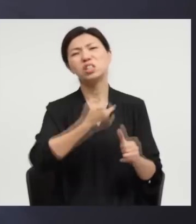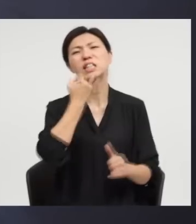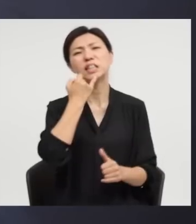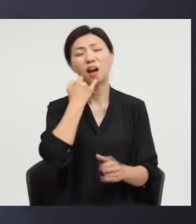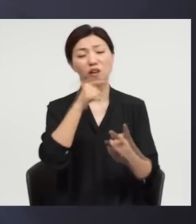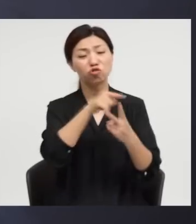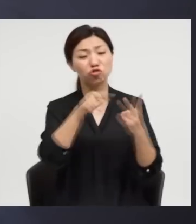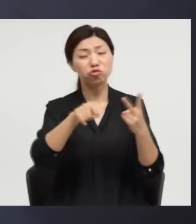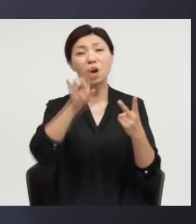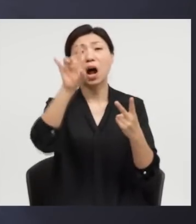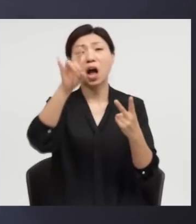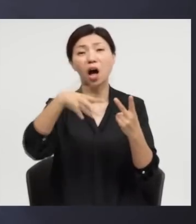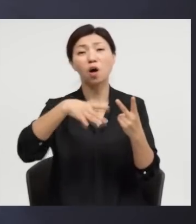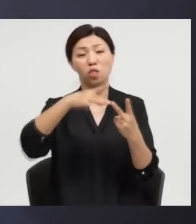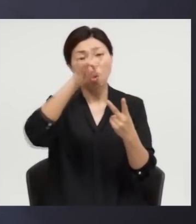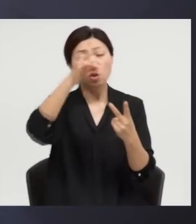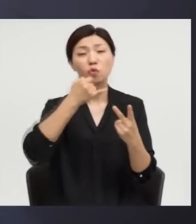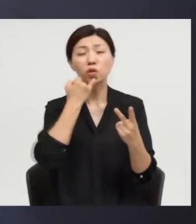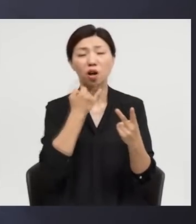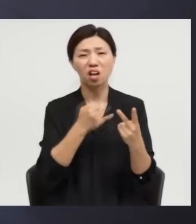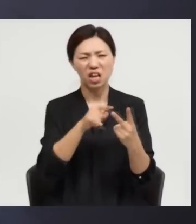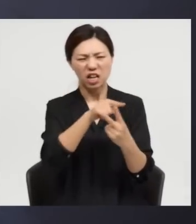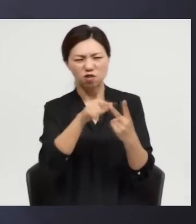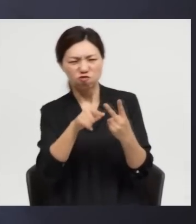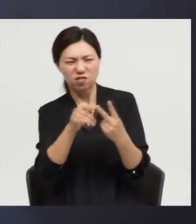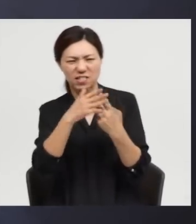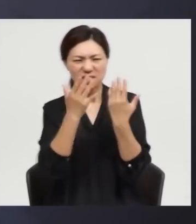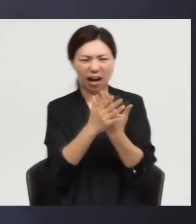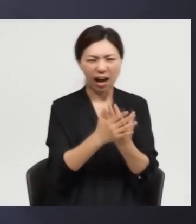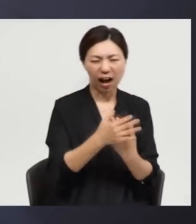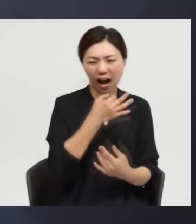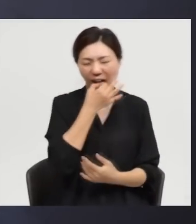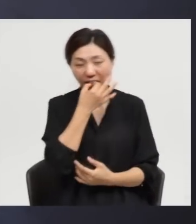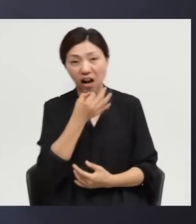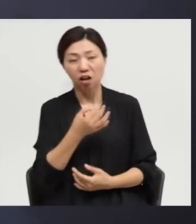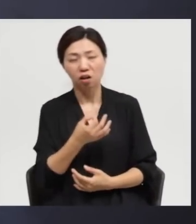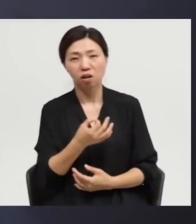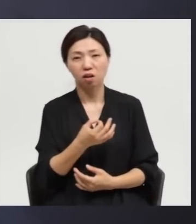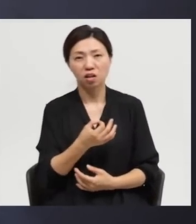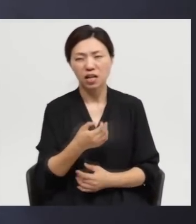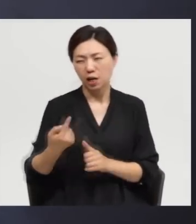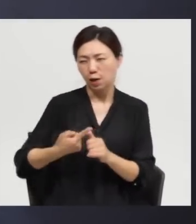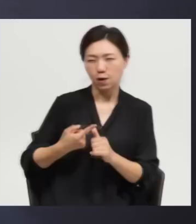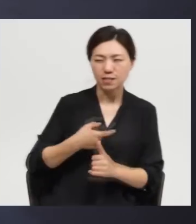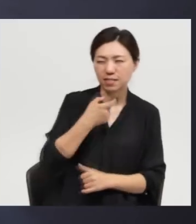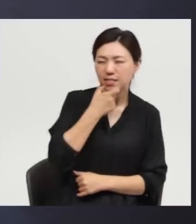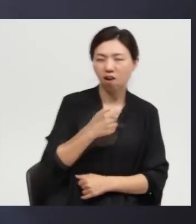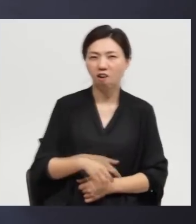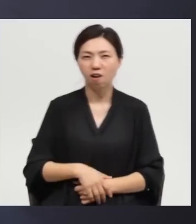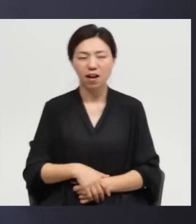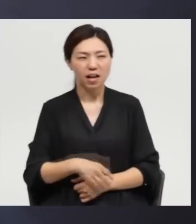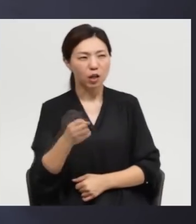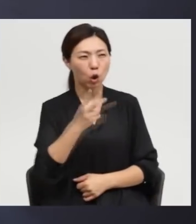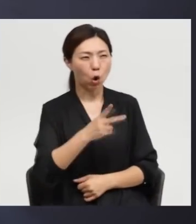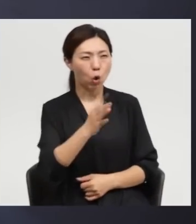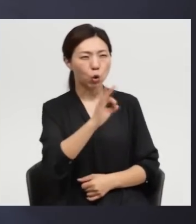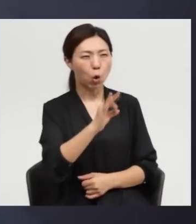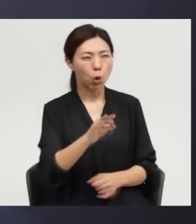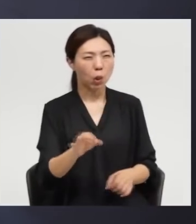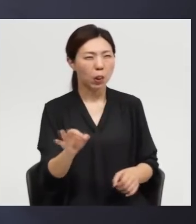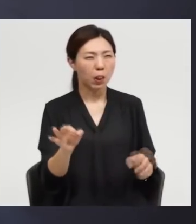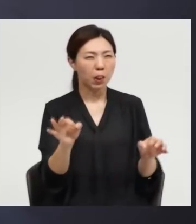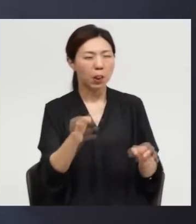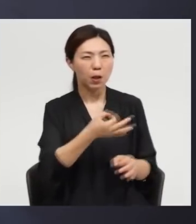얻어먹으면 되는데 두 가지 다 안 하려니까 돈도 안 잃고 욕도 안 얻어먹는 무슨 배척할 수가 없습니까?